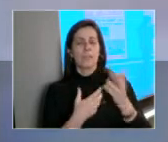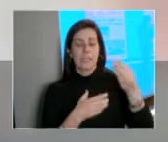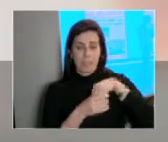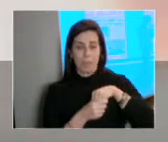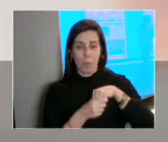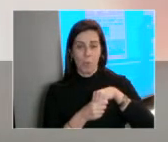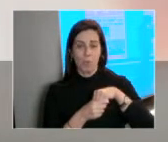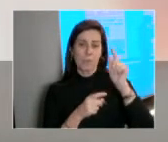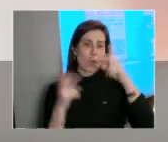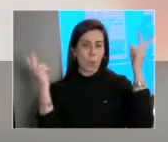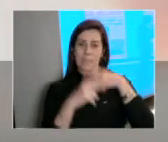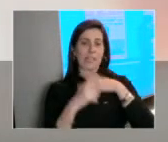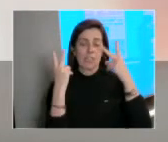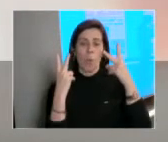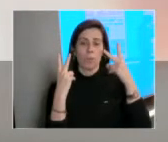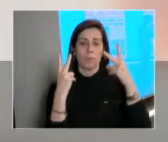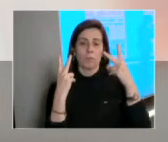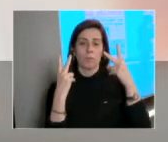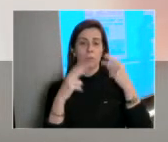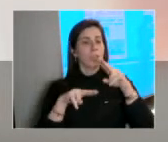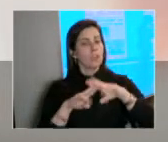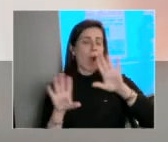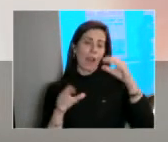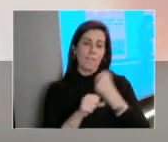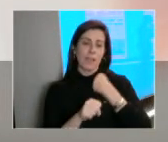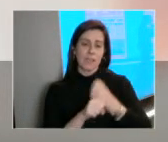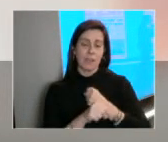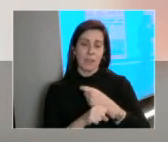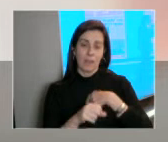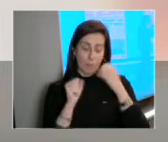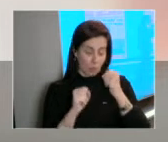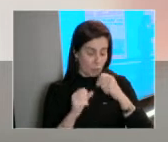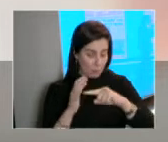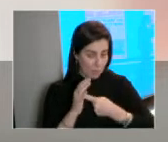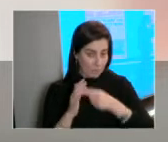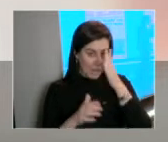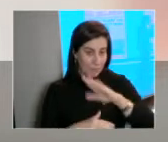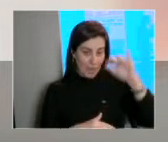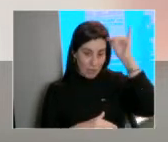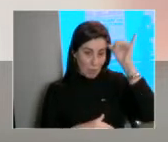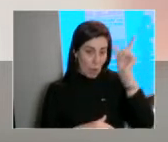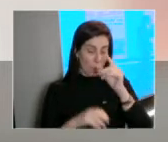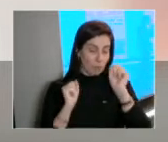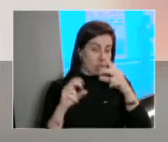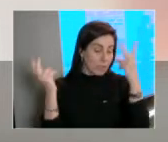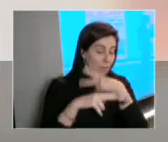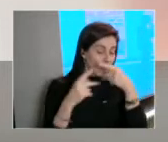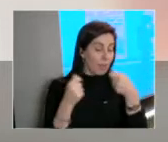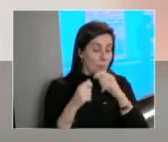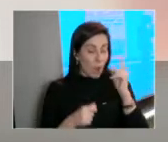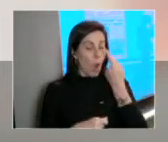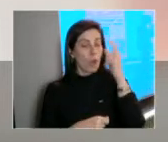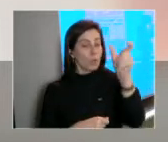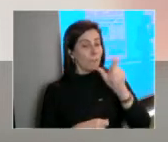הוא קונצנזוס, נשאר רק לבצע. אני מניח שהוא מתכוון יותר לבקעת הירדן, לא בטוח שיש קונצנזוס לגבי כל